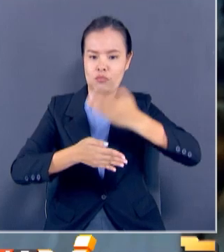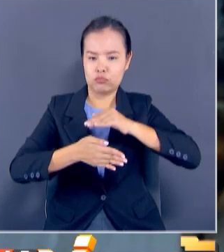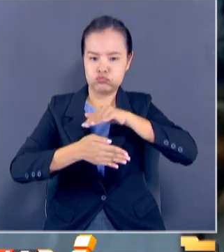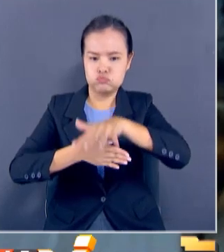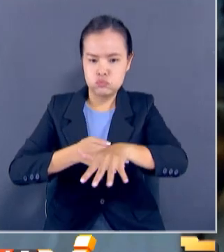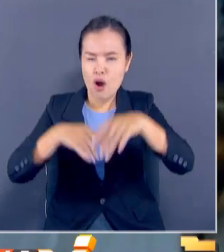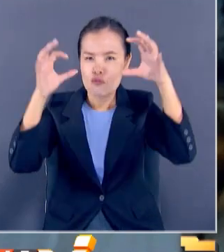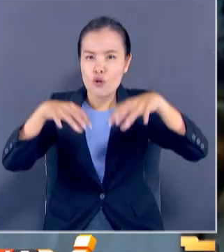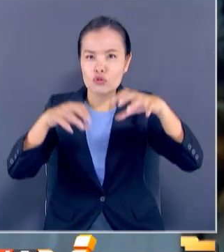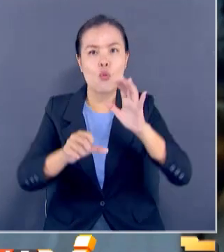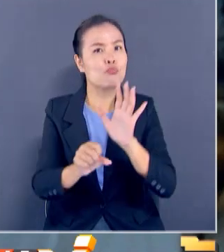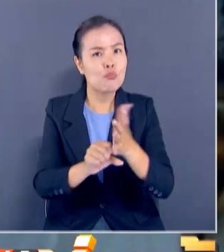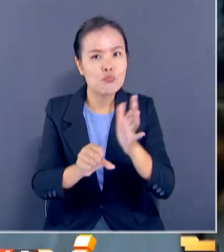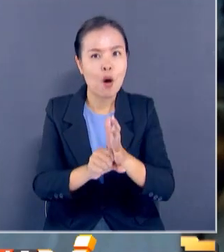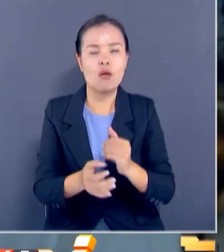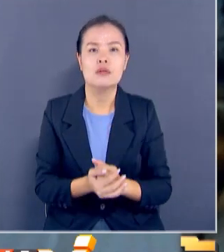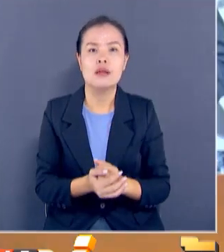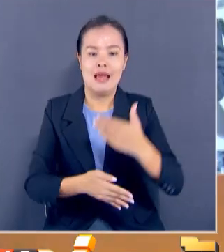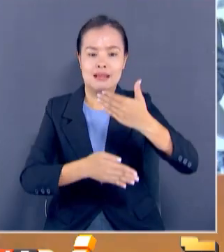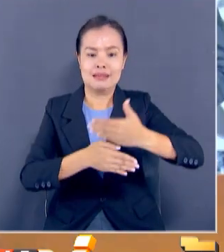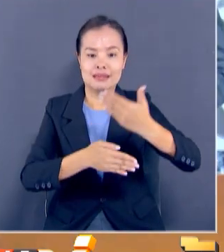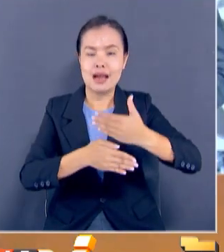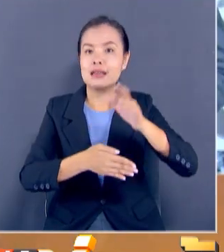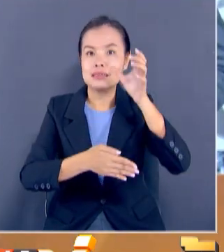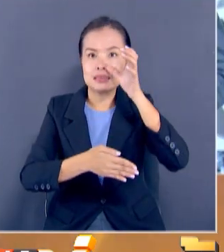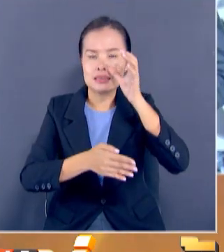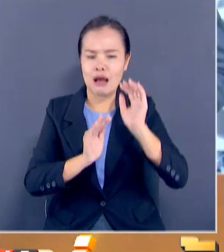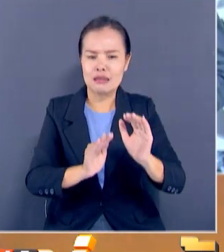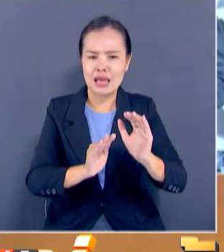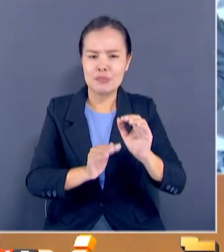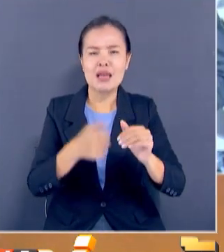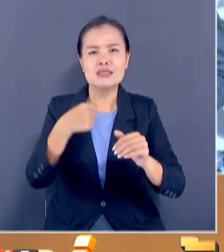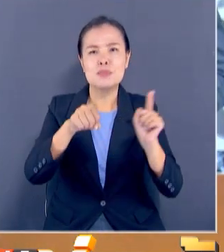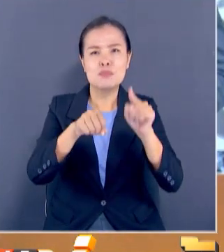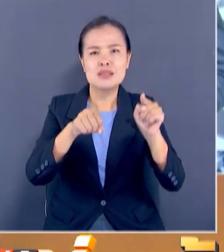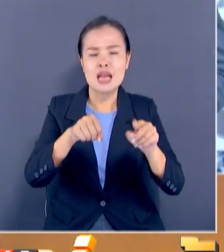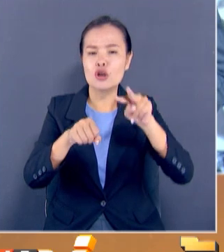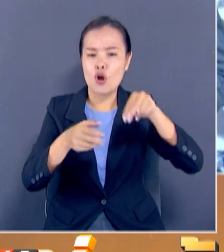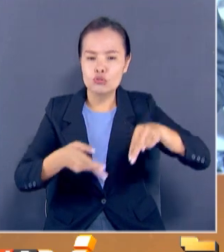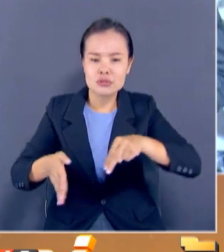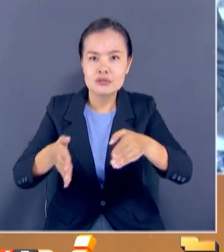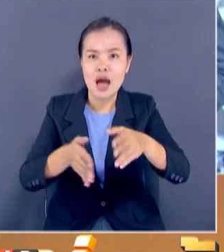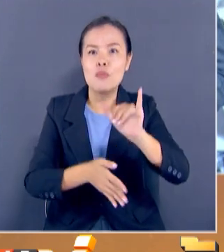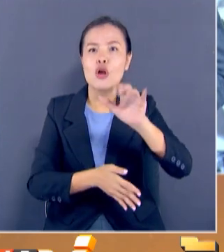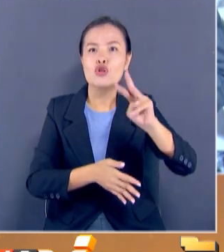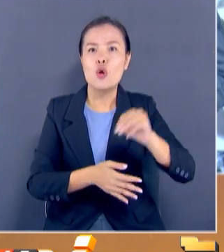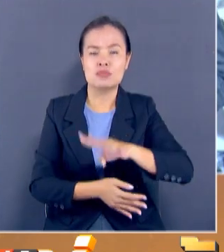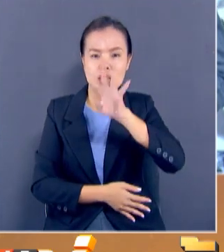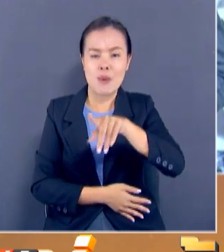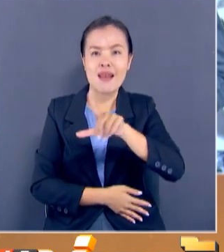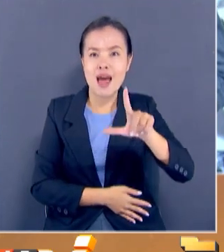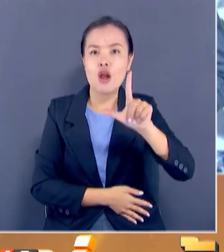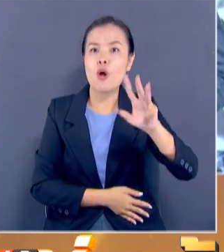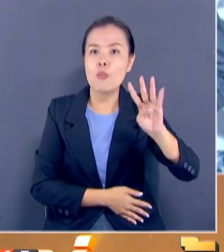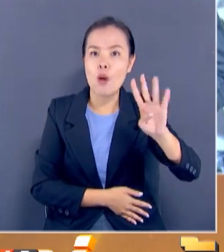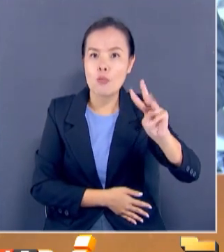ำฝนในพื้นที่ได้อย่างเพียงพอและเขื่อนแก่งเสือเต้นเนี่ยสามารถกักเก็บน้ำได้ไม่ถึง 10% ของลุ่มน้ำยมที่มีกว่า 4,000 ล้านลูกบาศก์เมตรห